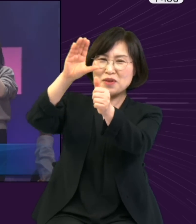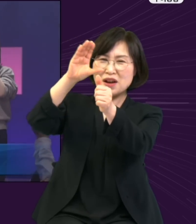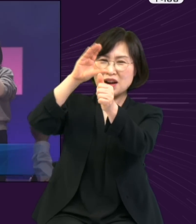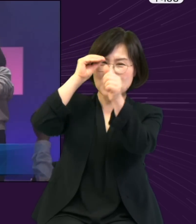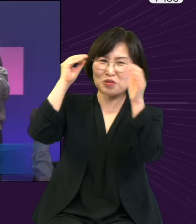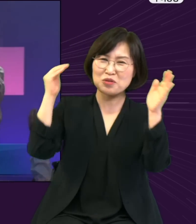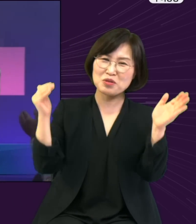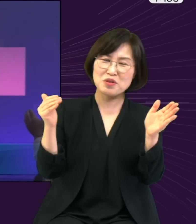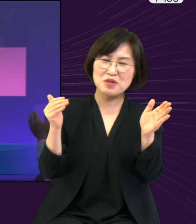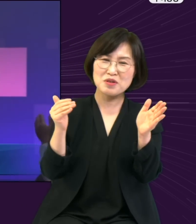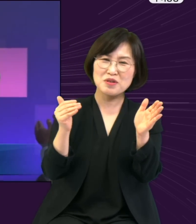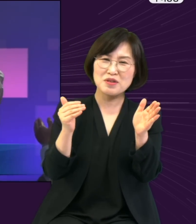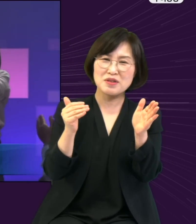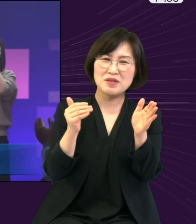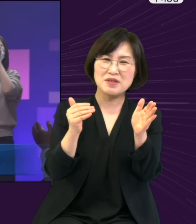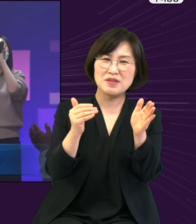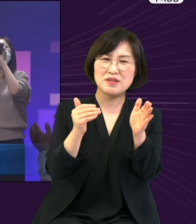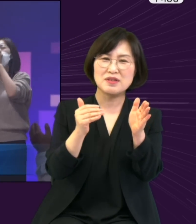닮아가도록